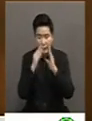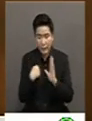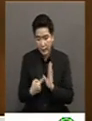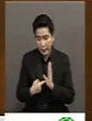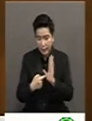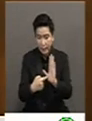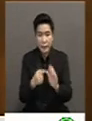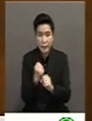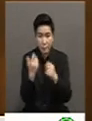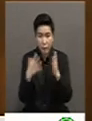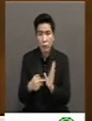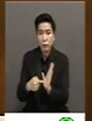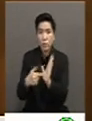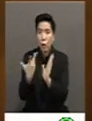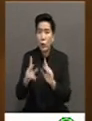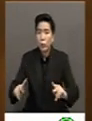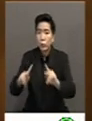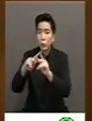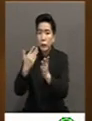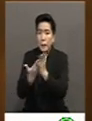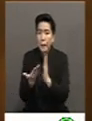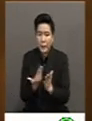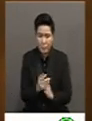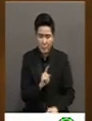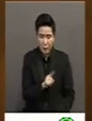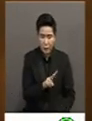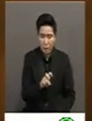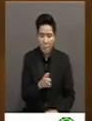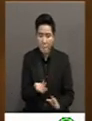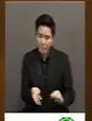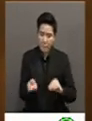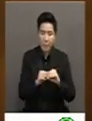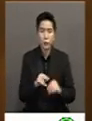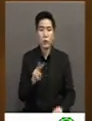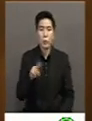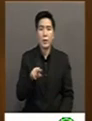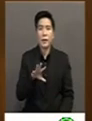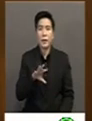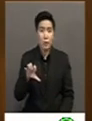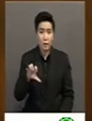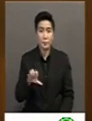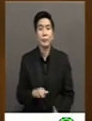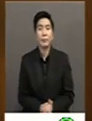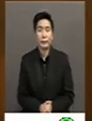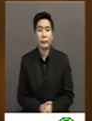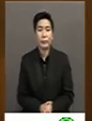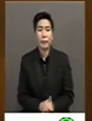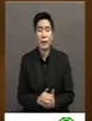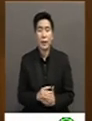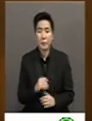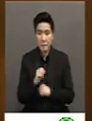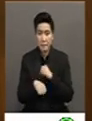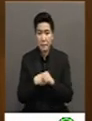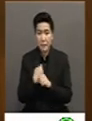คลังไปแล้วนะครับก็ขอขอปรับเป็น 2,500 ,ใช่ครับ 2,500ต่อ